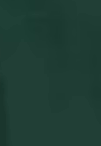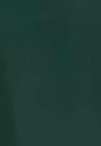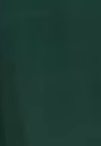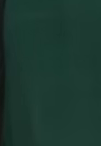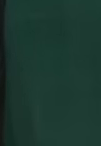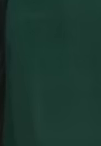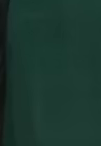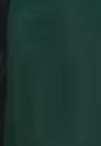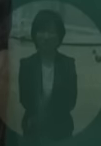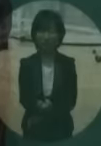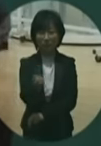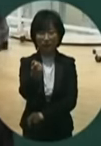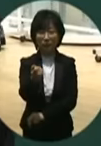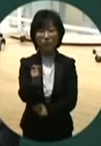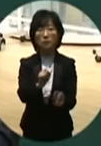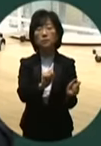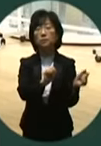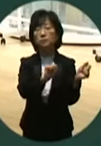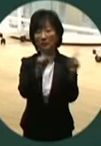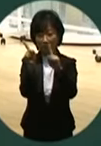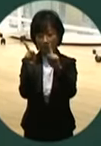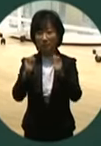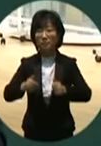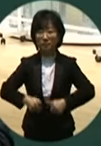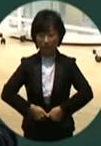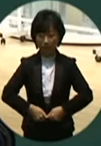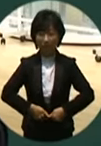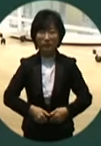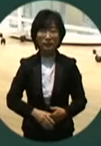회복해야 됩니다. And you must quickly restore this. 예,